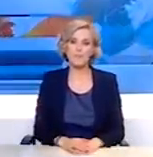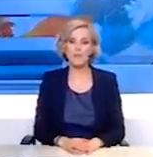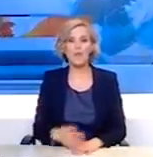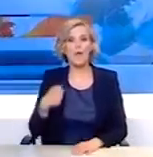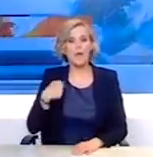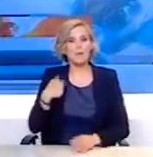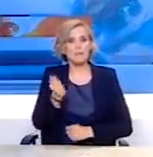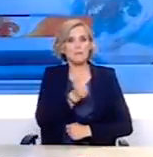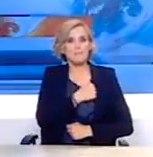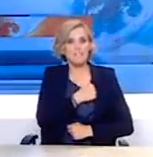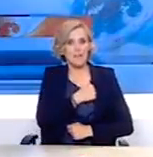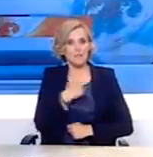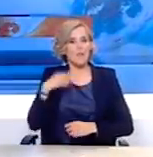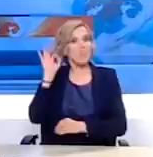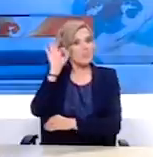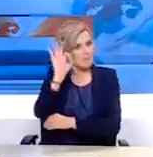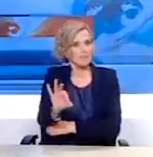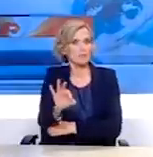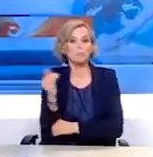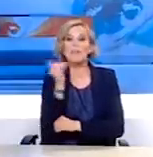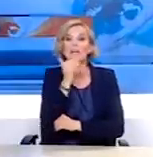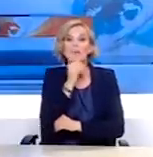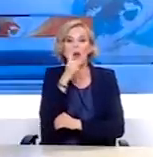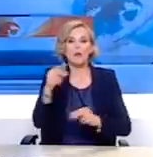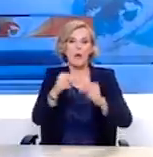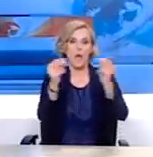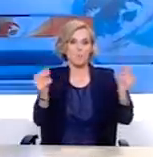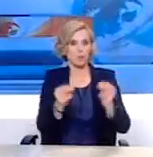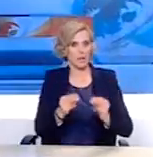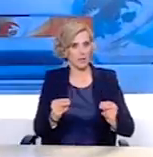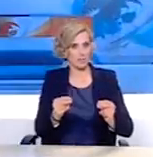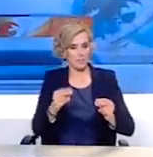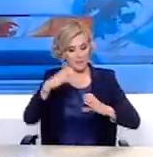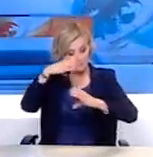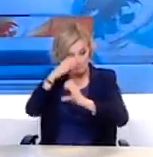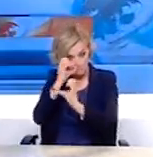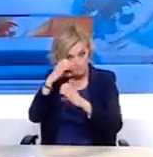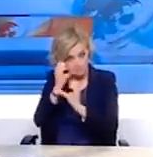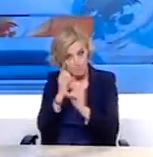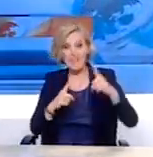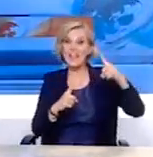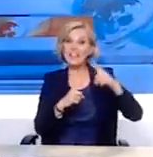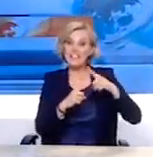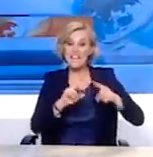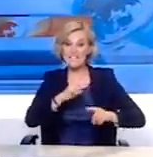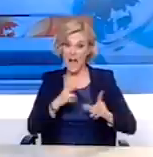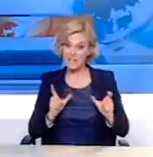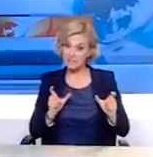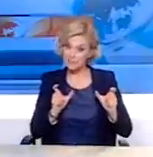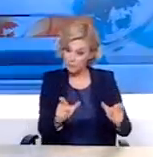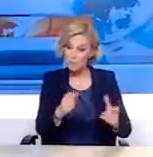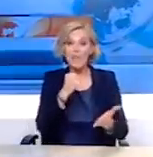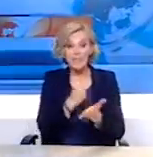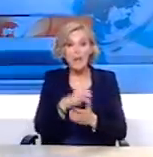ένα επίπεδο που θα χρησιμοποιείται συνδυασμός του μοριακού διαγνωστικού, αλλά και του τεστ αντισωμάτων, του αξιόπιστου τεστ